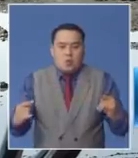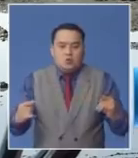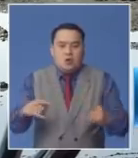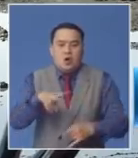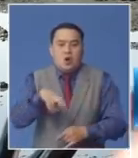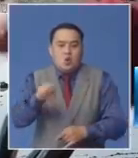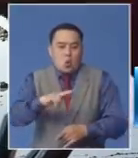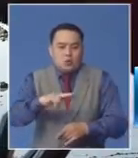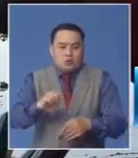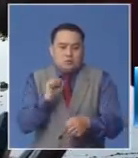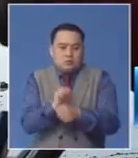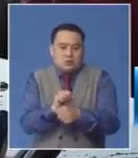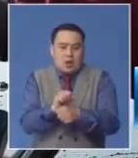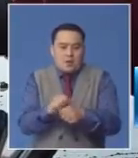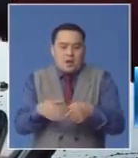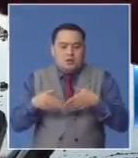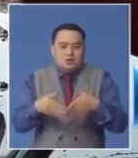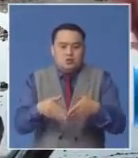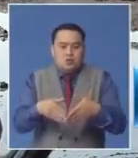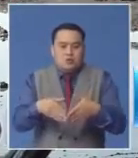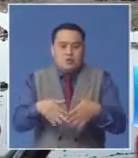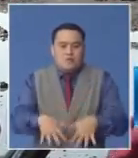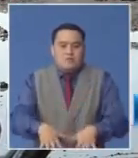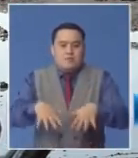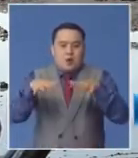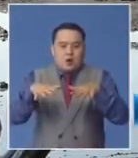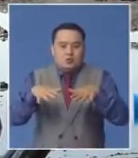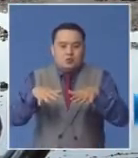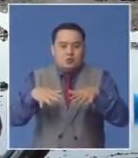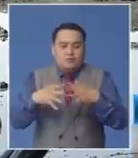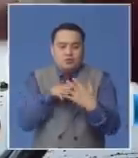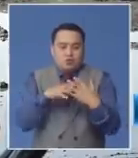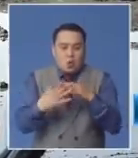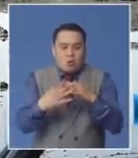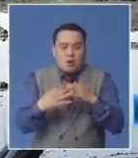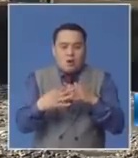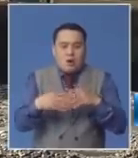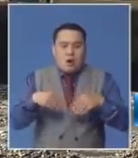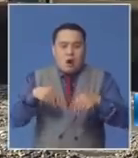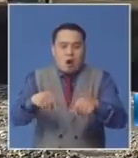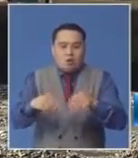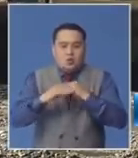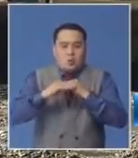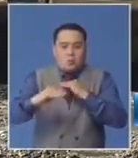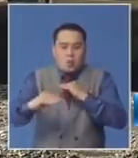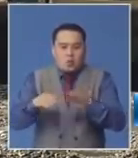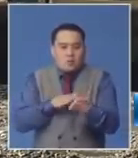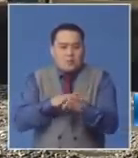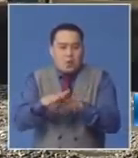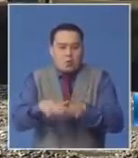били вот это чё за белого дошел вместилось она суда поселок пошла по городу попали здесь поля